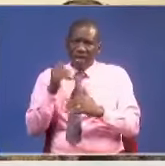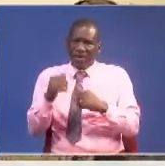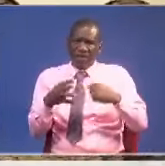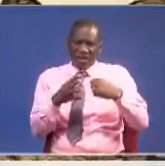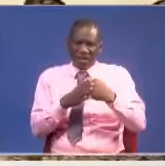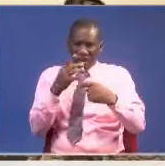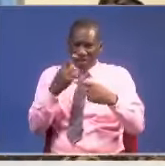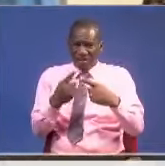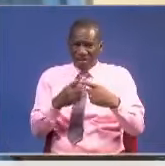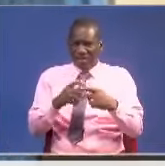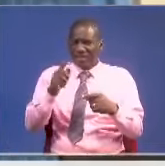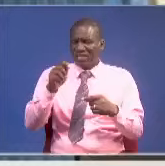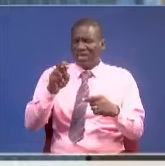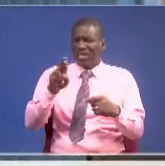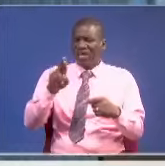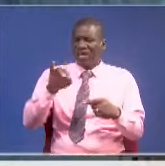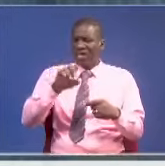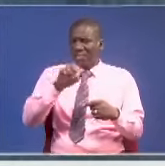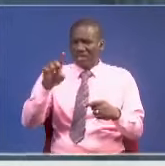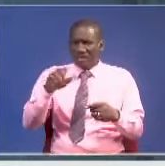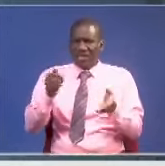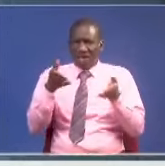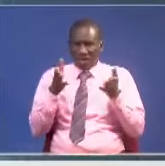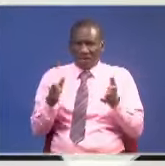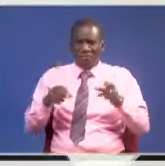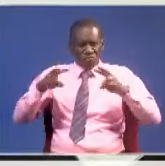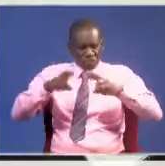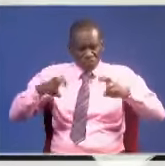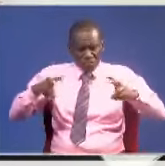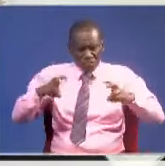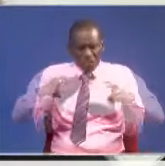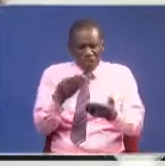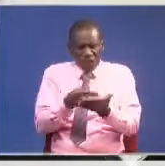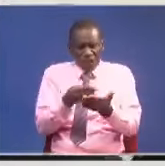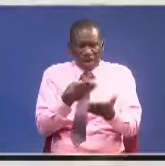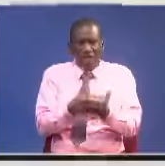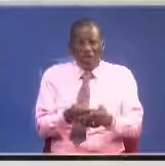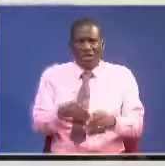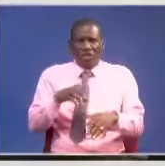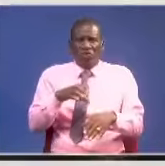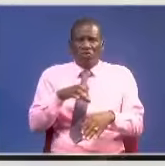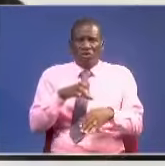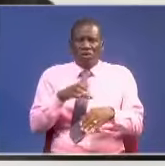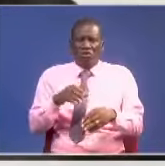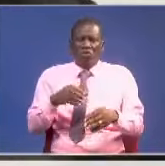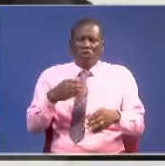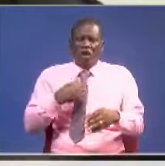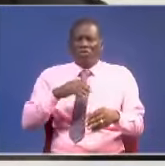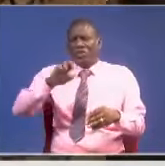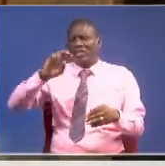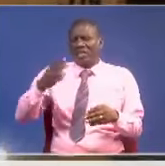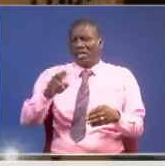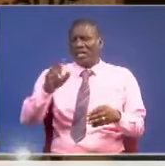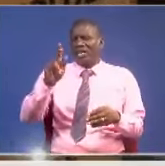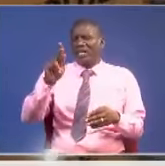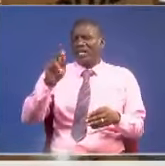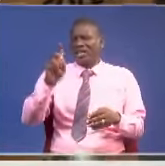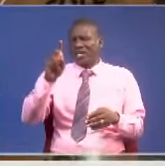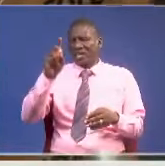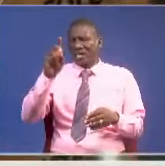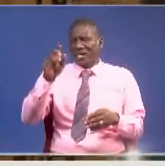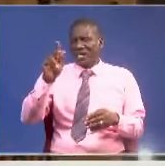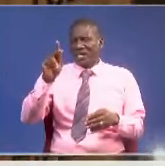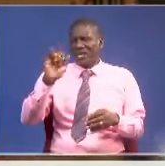Baada ya miaka 9, Triza sasa yuko kwenye harakati ya kutafuta fedha ya kupata figo nyingine, huku akiomba